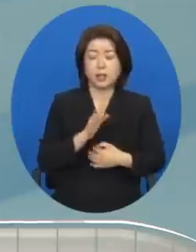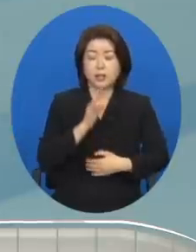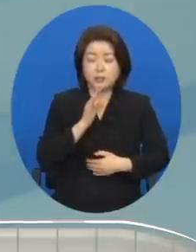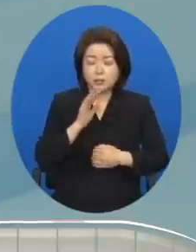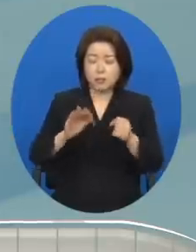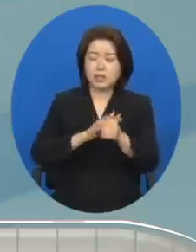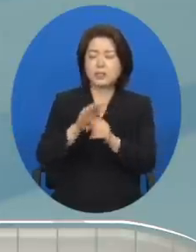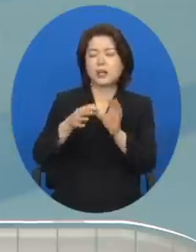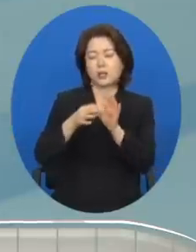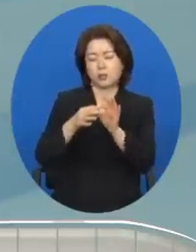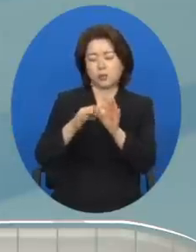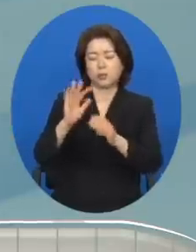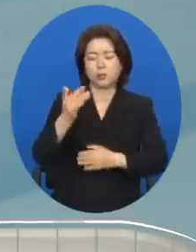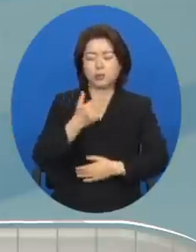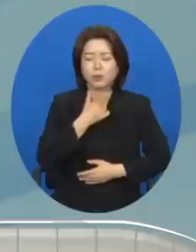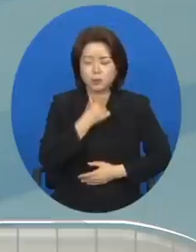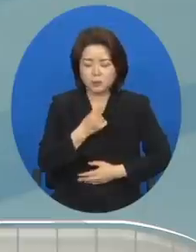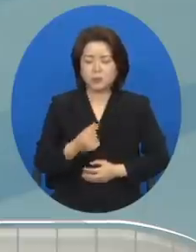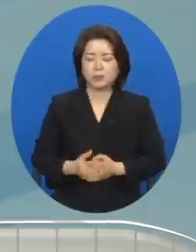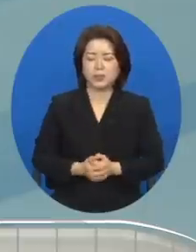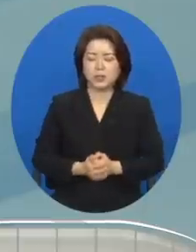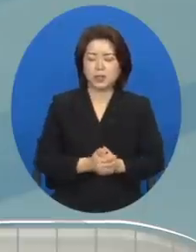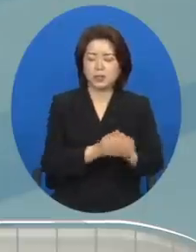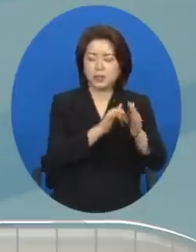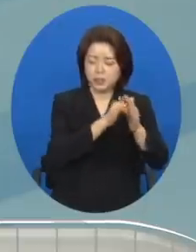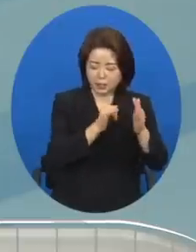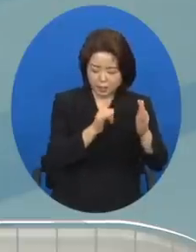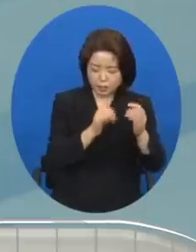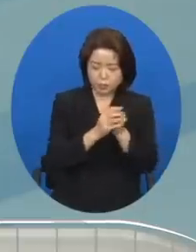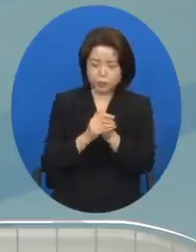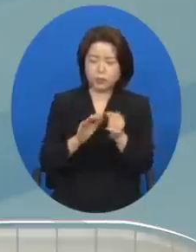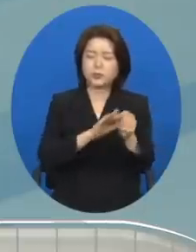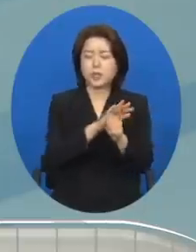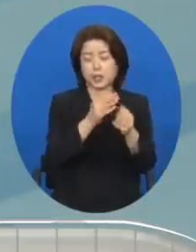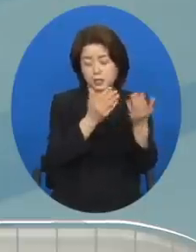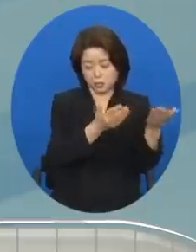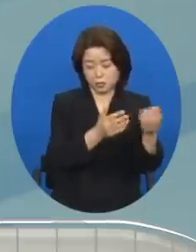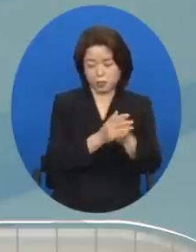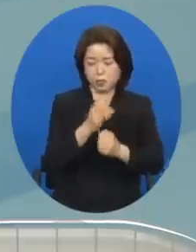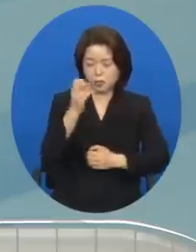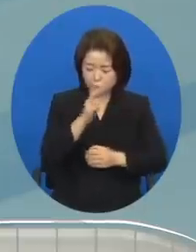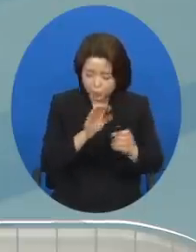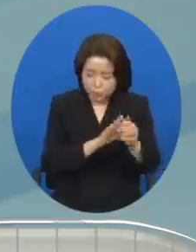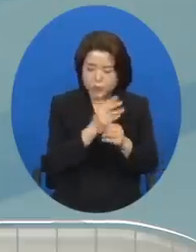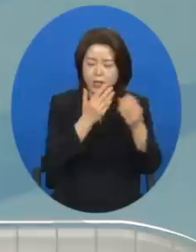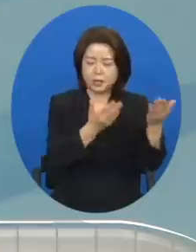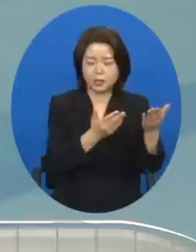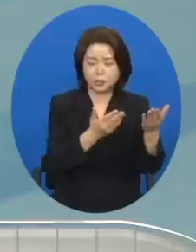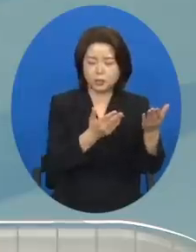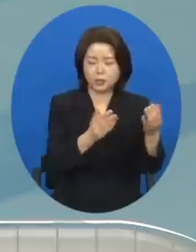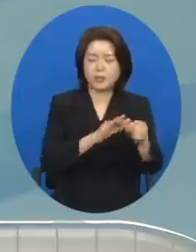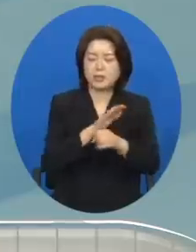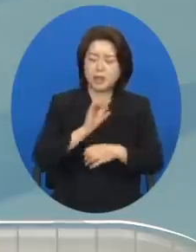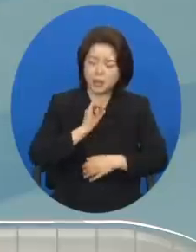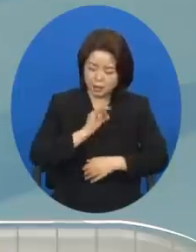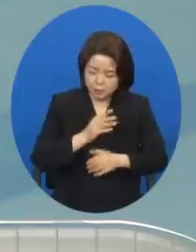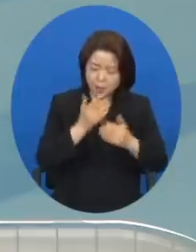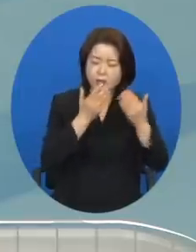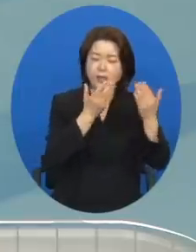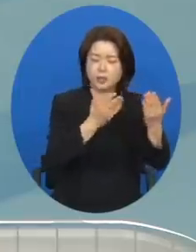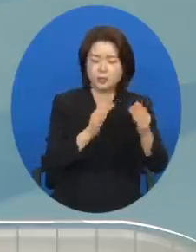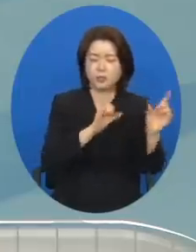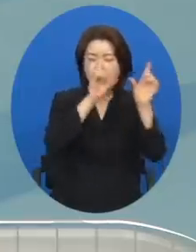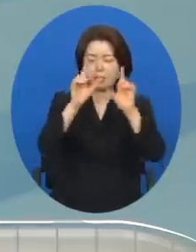사랑의 통로가 되고 싶습니다. 가족도 사랑하고 또 사랑하고 사랑만 하고 그렇게